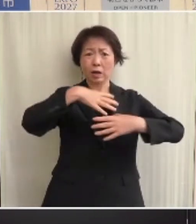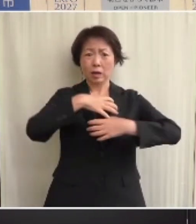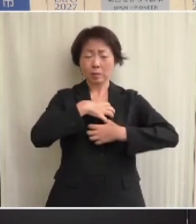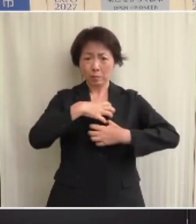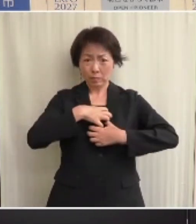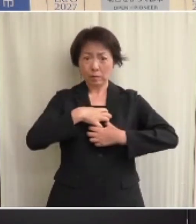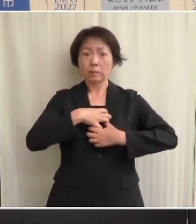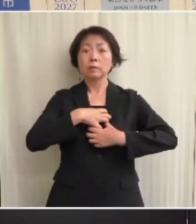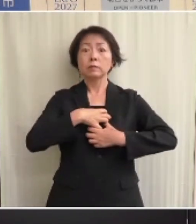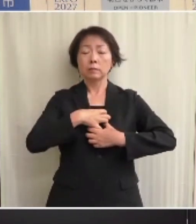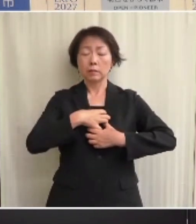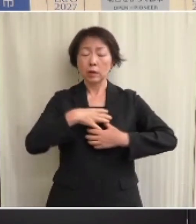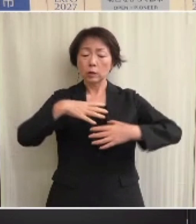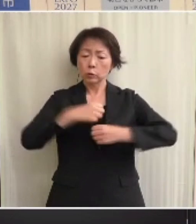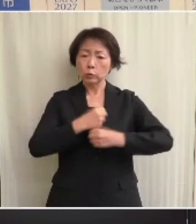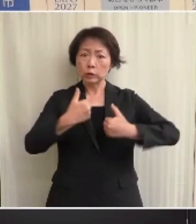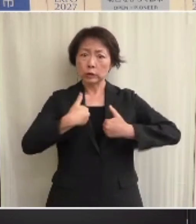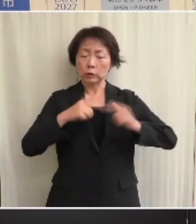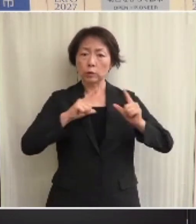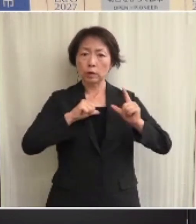から警報、